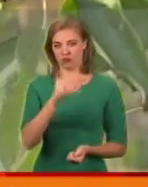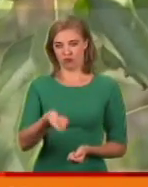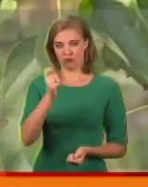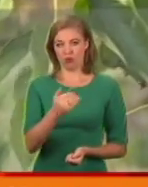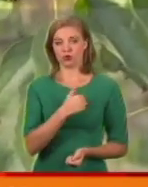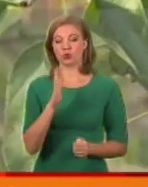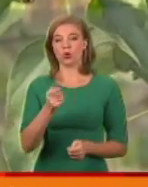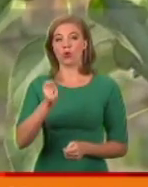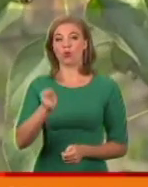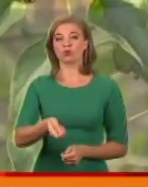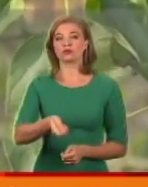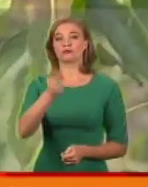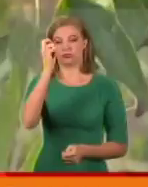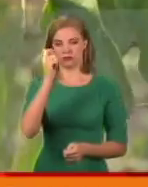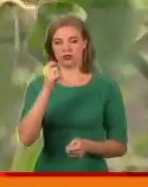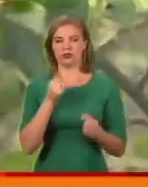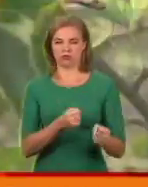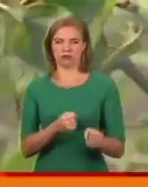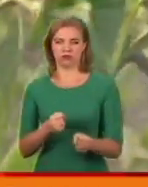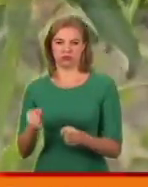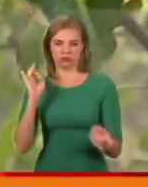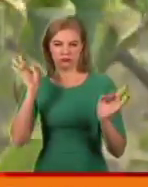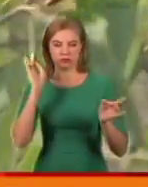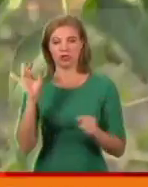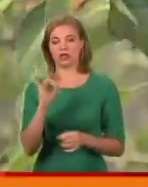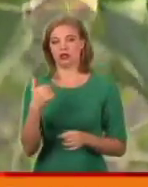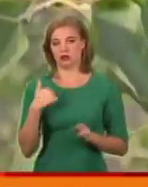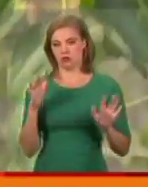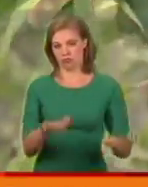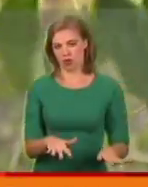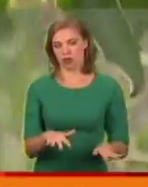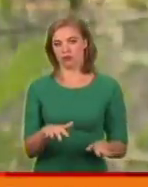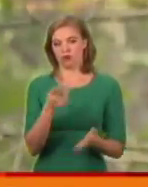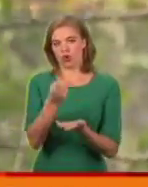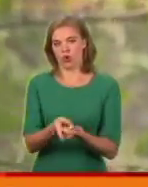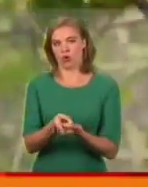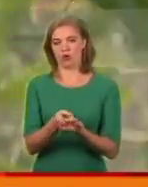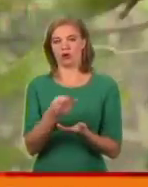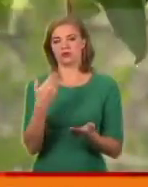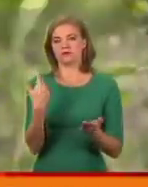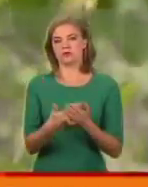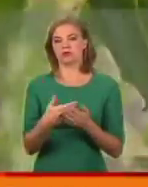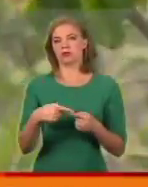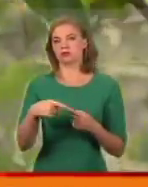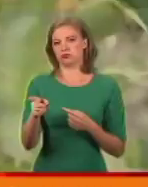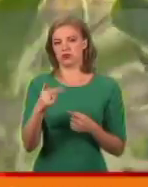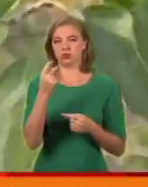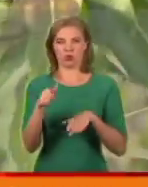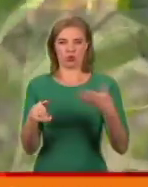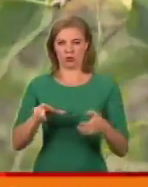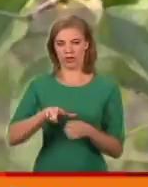Тільки підняв удочку, з пулемета очередь, я упав, лег. З Буградя б'ють з тієї сторони